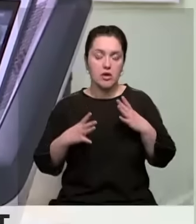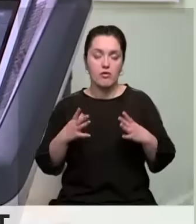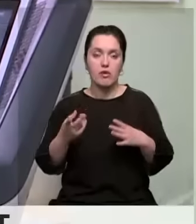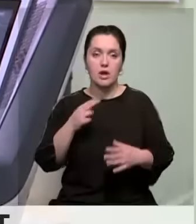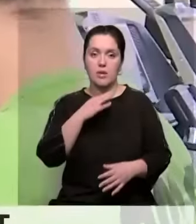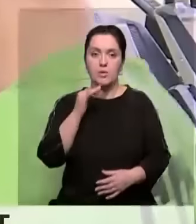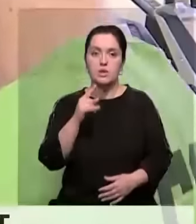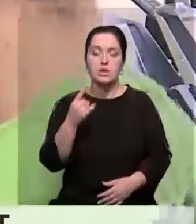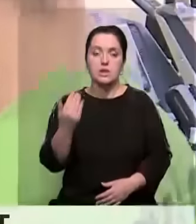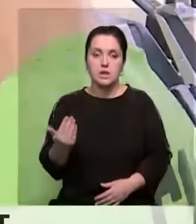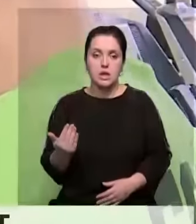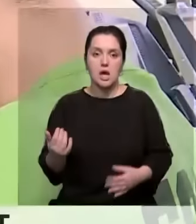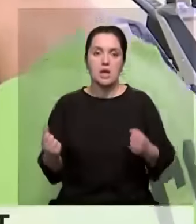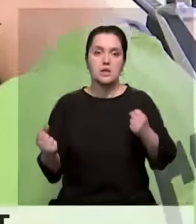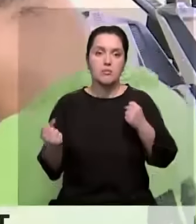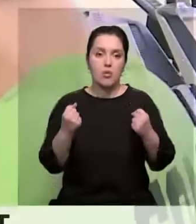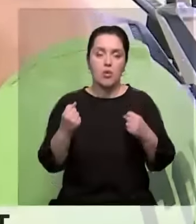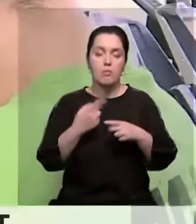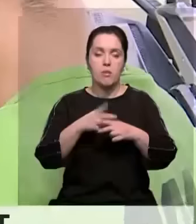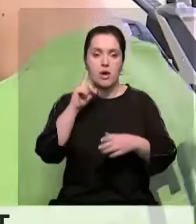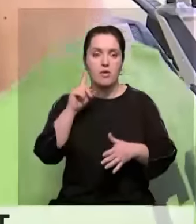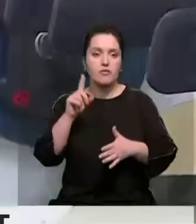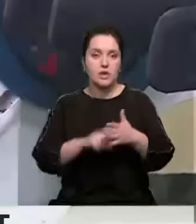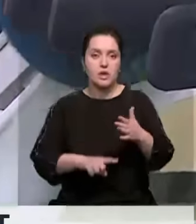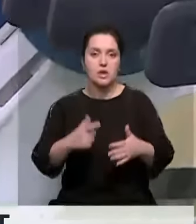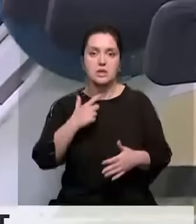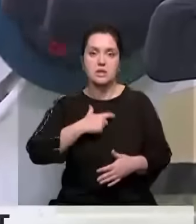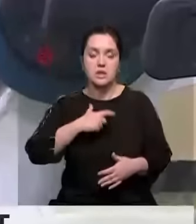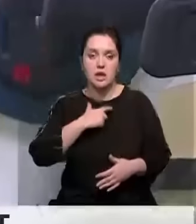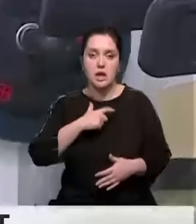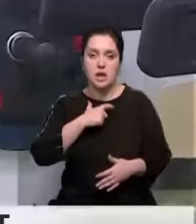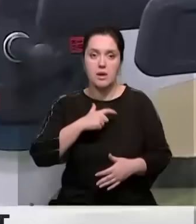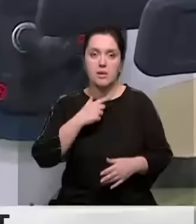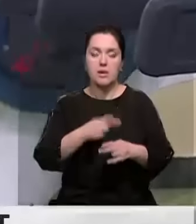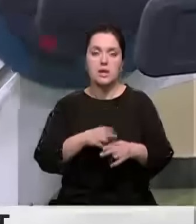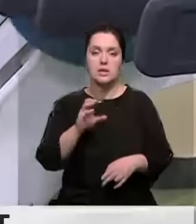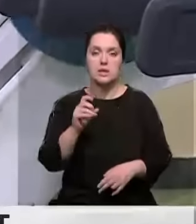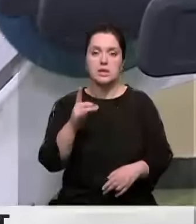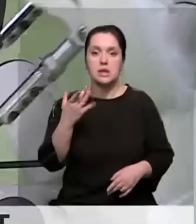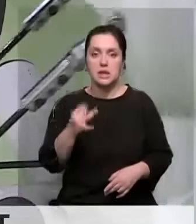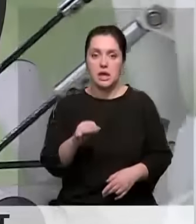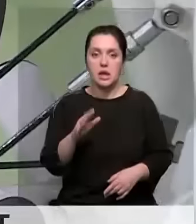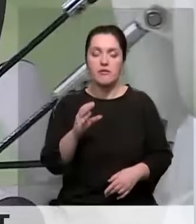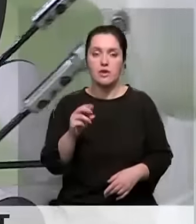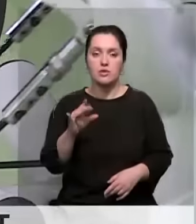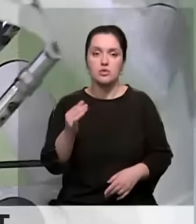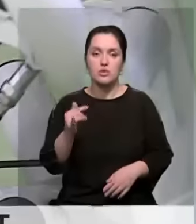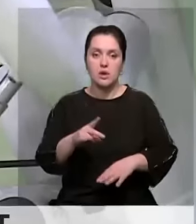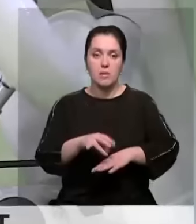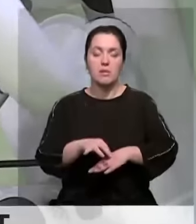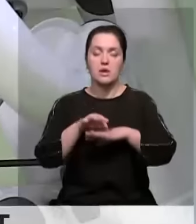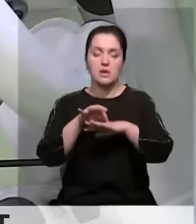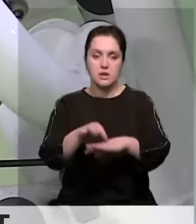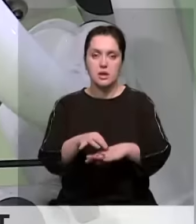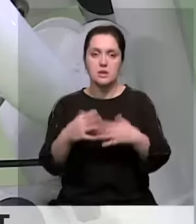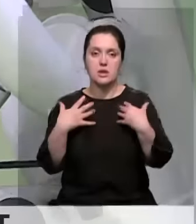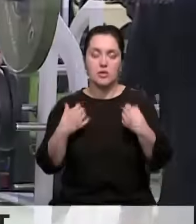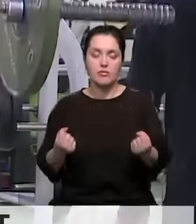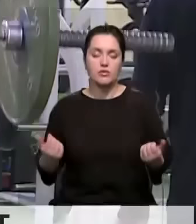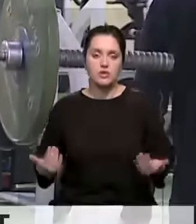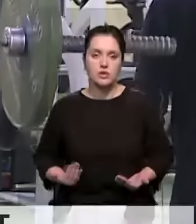них спорт – это отдушина и вера в себя. А такие наставники, как Сергей Ведюшкин – проводники в здоровую жизнь.